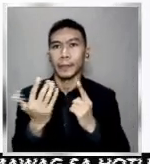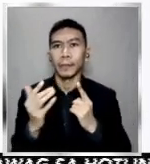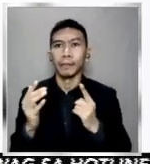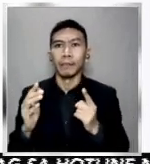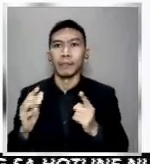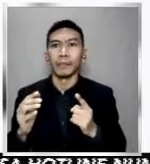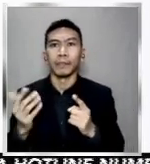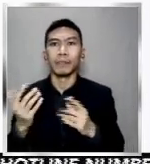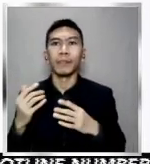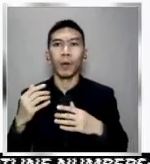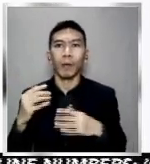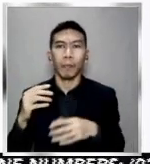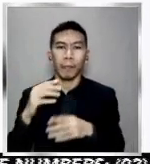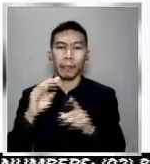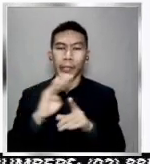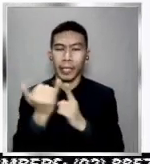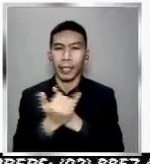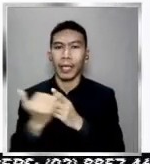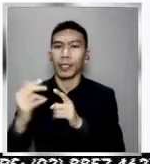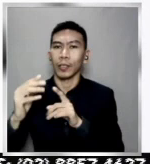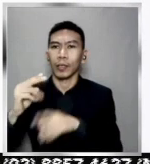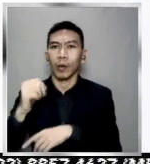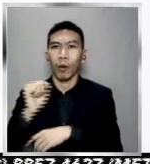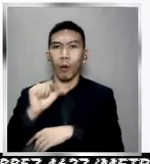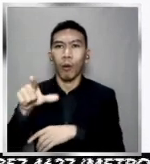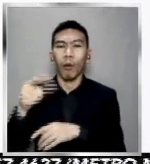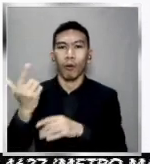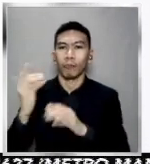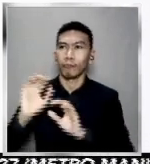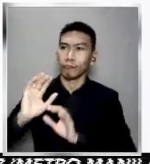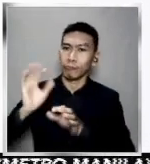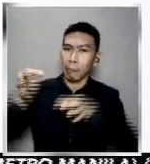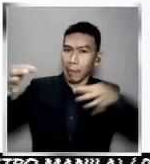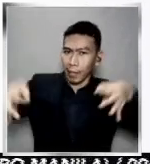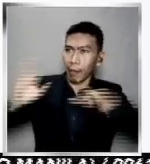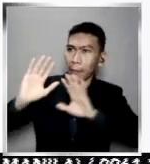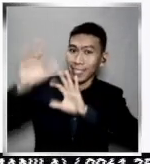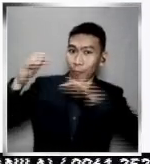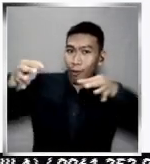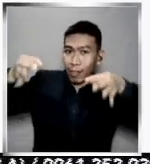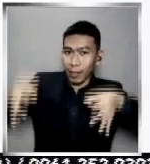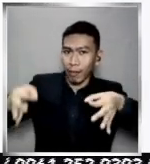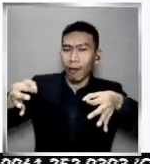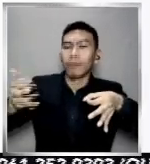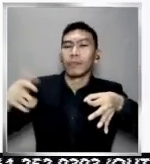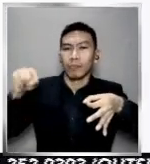halls or sa mga basketball courts. Doon muna sila hinuhold habang